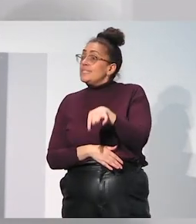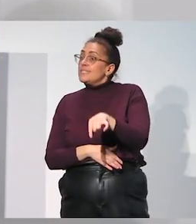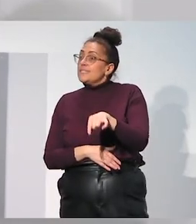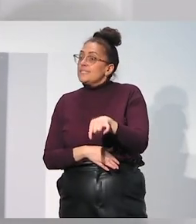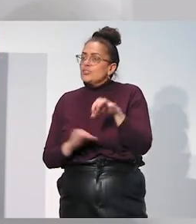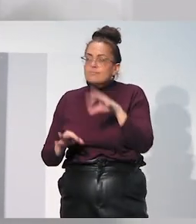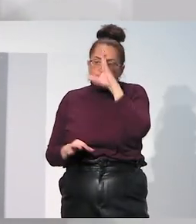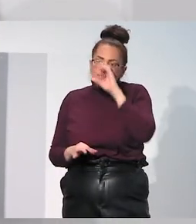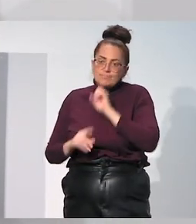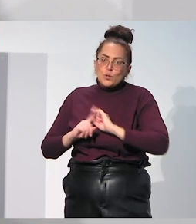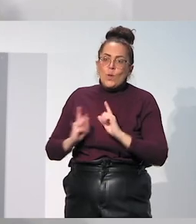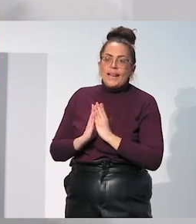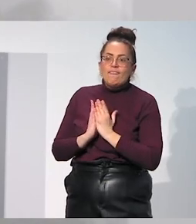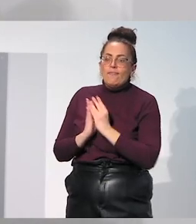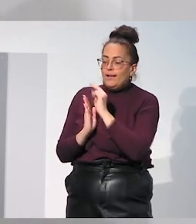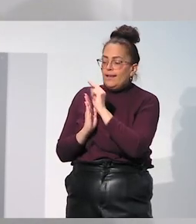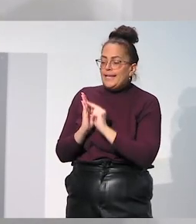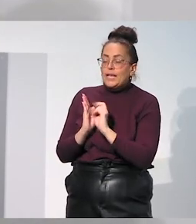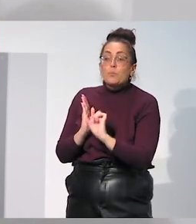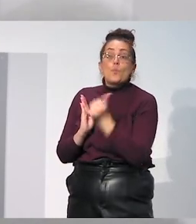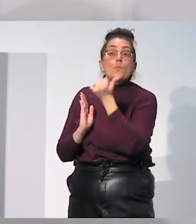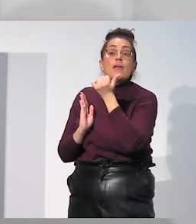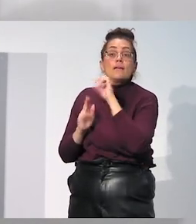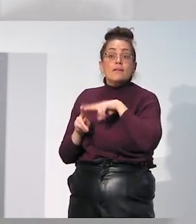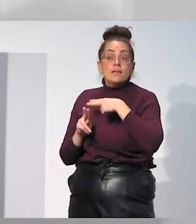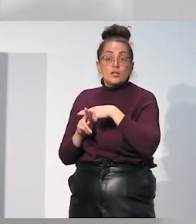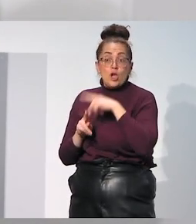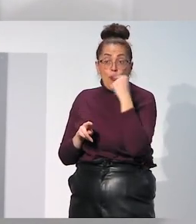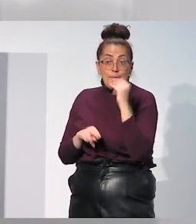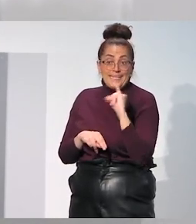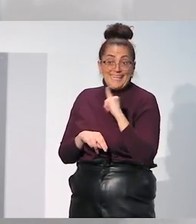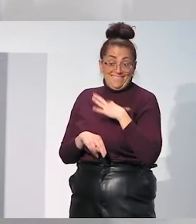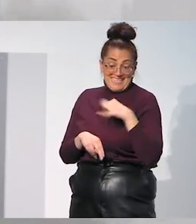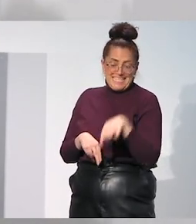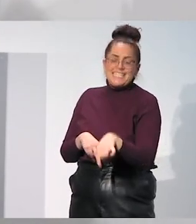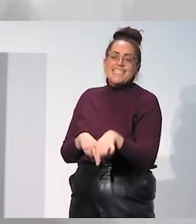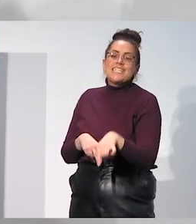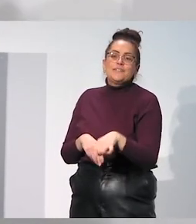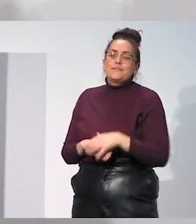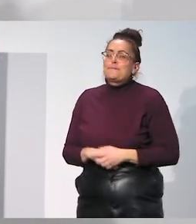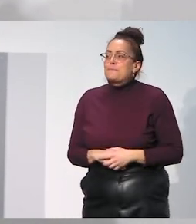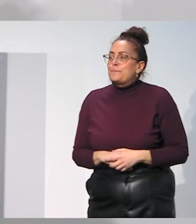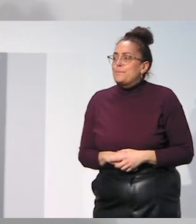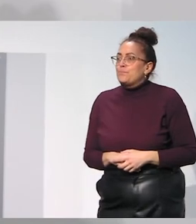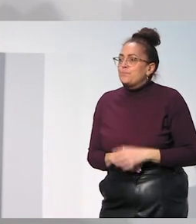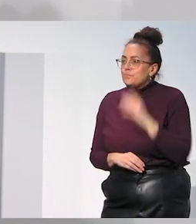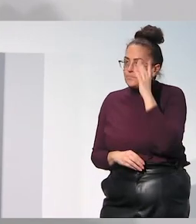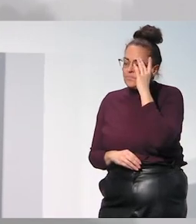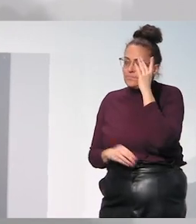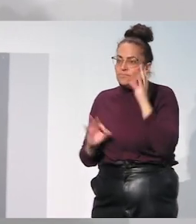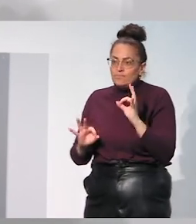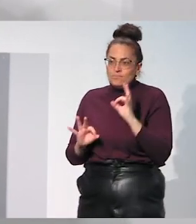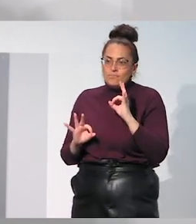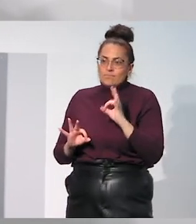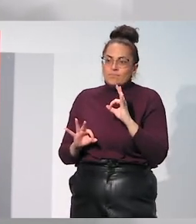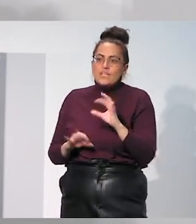hein. On aura, je l'ai dit tout à l'heure, le prénom des 2 sœurs dès la page suivante, mais c'est d'abord le fils. Le fils, c'est l'enjeu